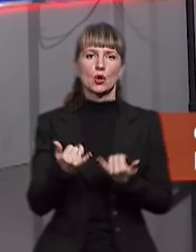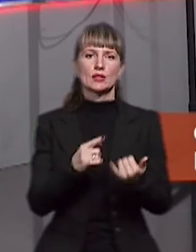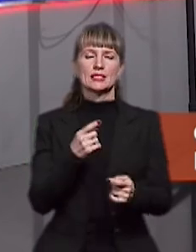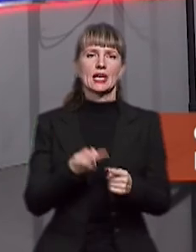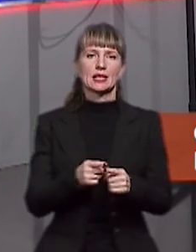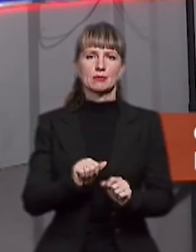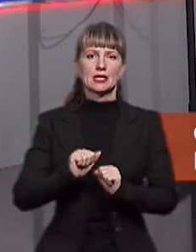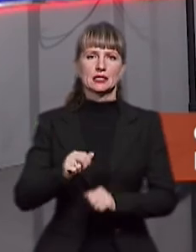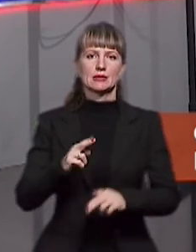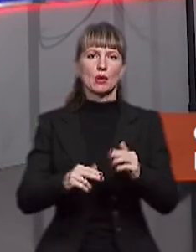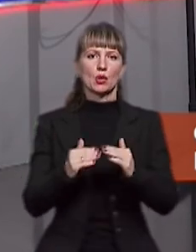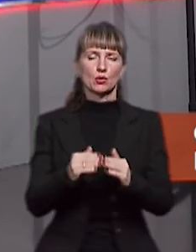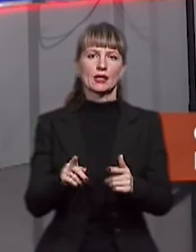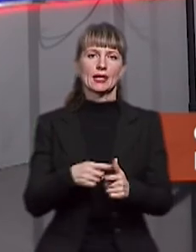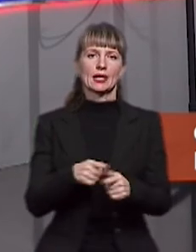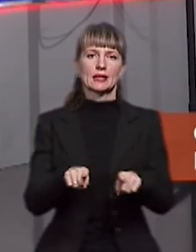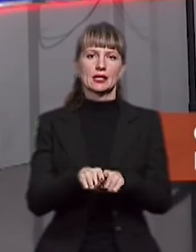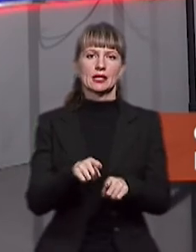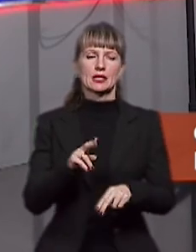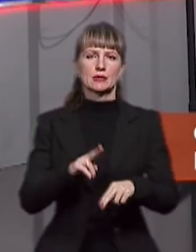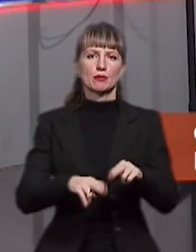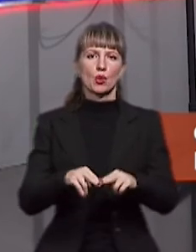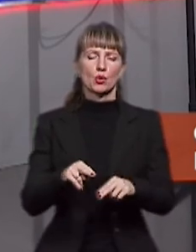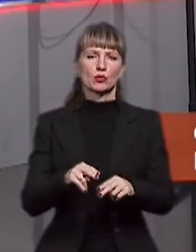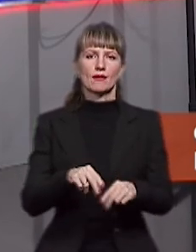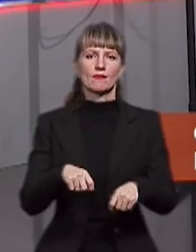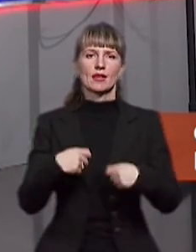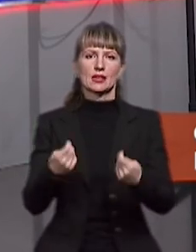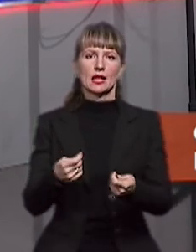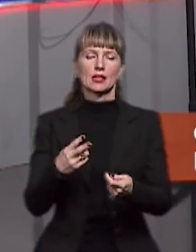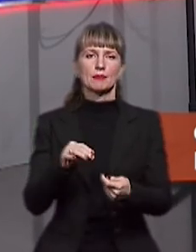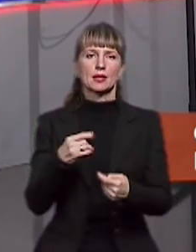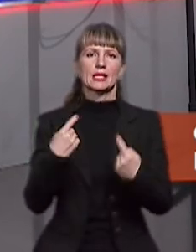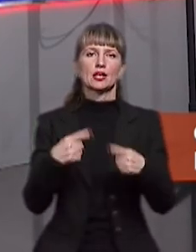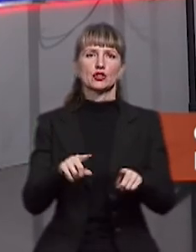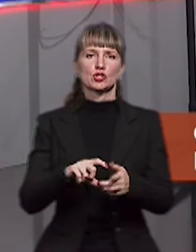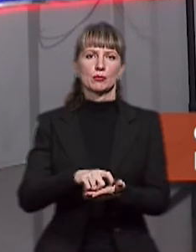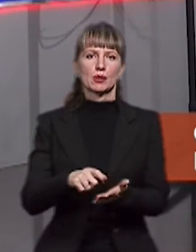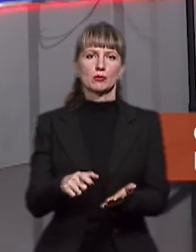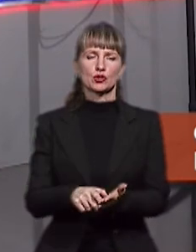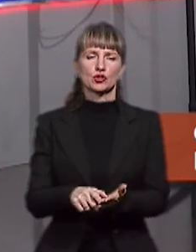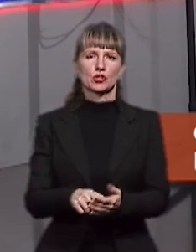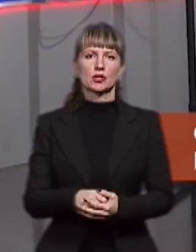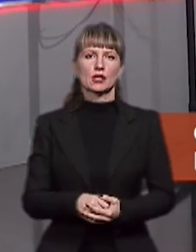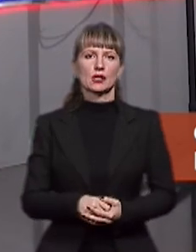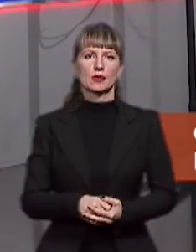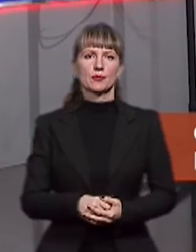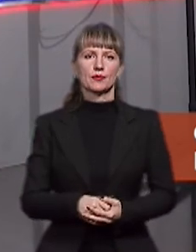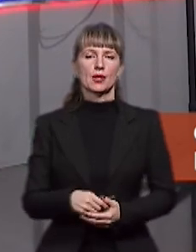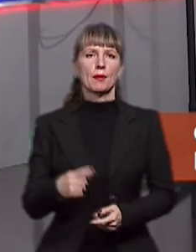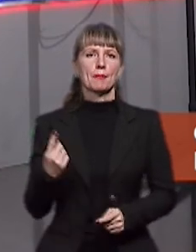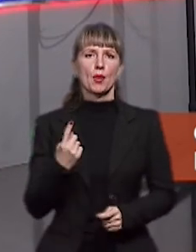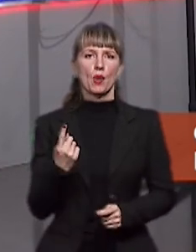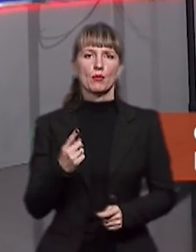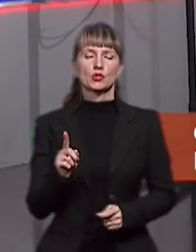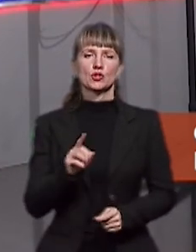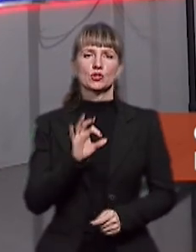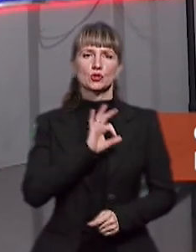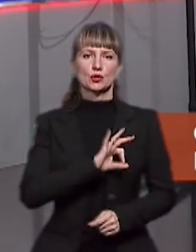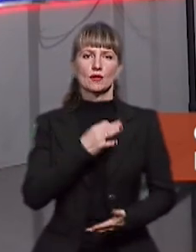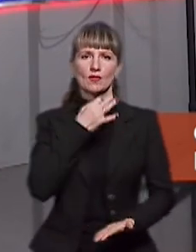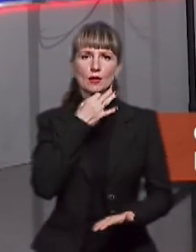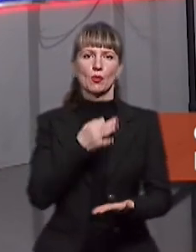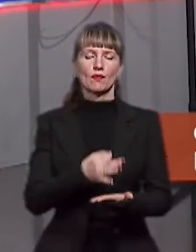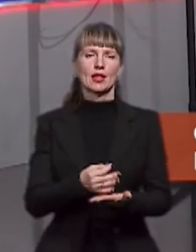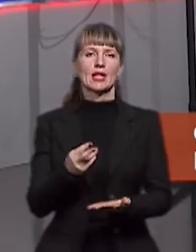захисними спорудами, або взагалі такі споруди віддали під інші приміщення? Ну, по-перше, що стосується